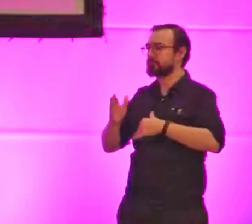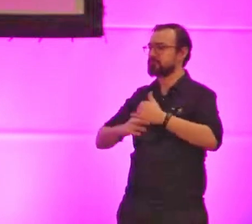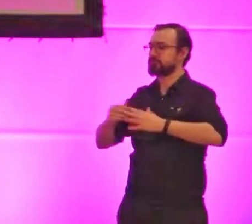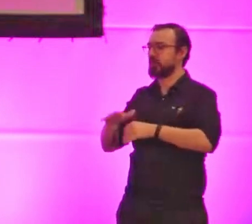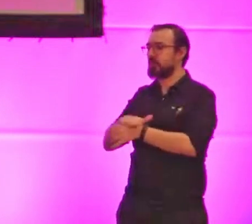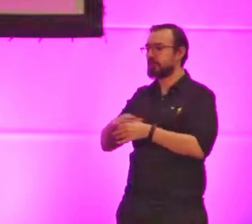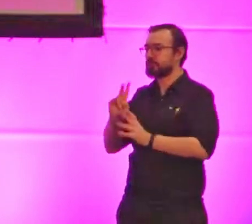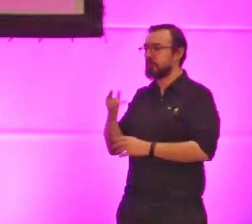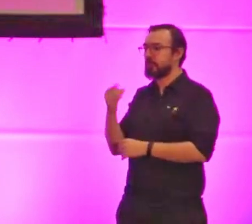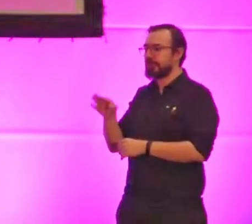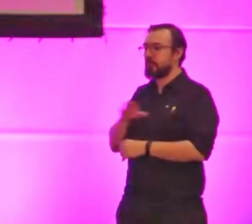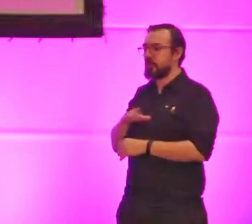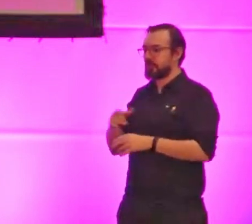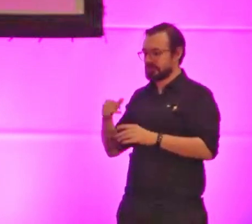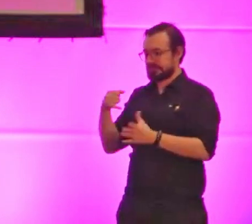Lundin Oil